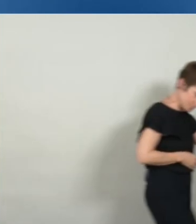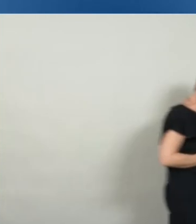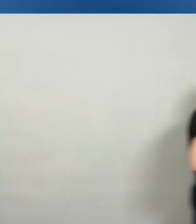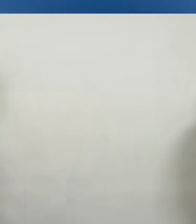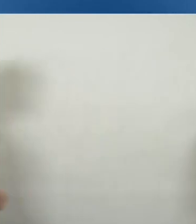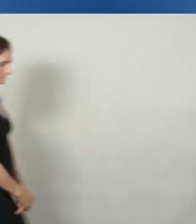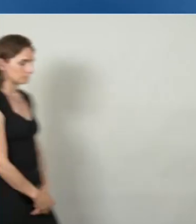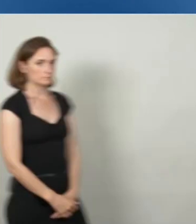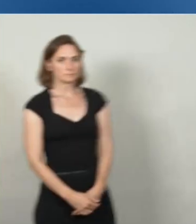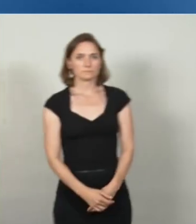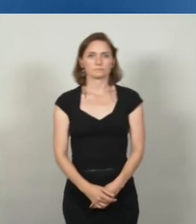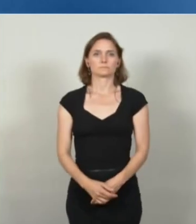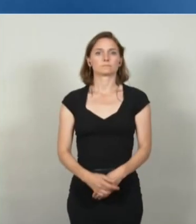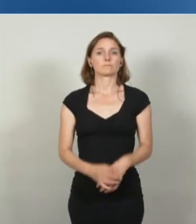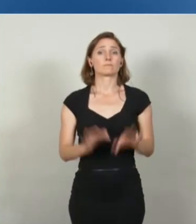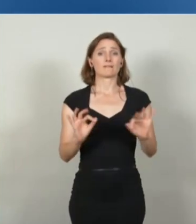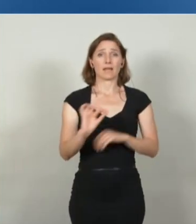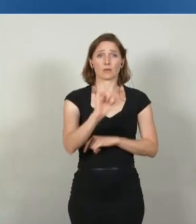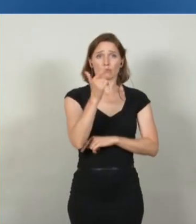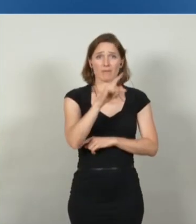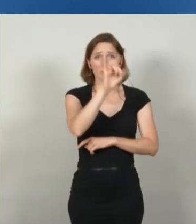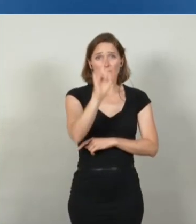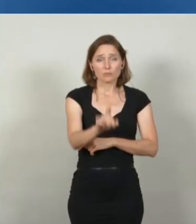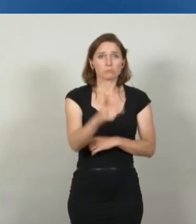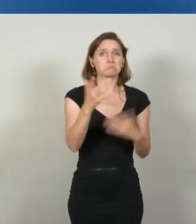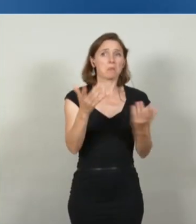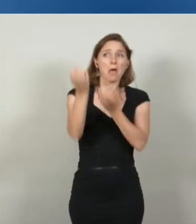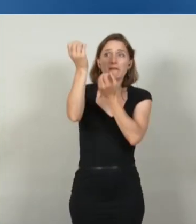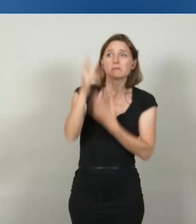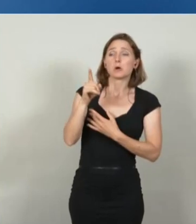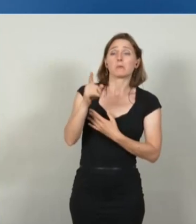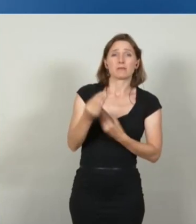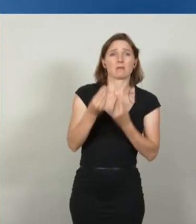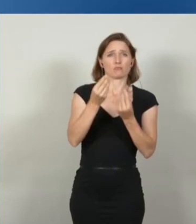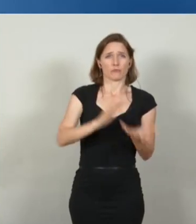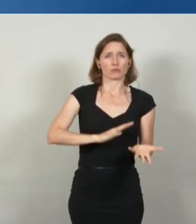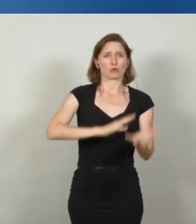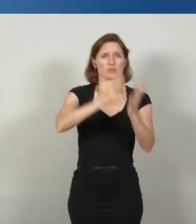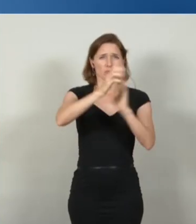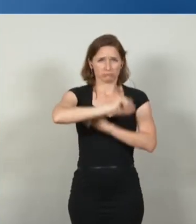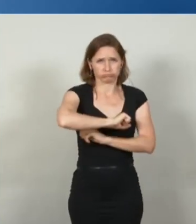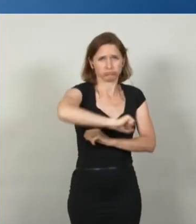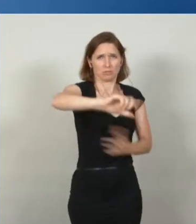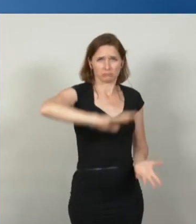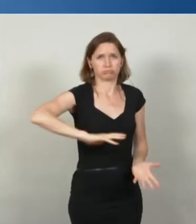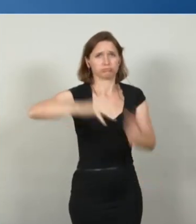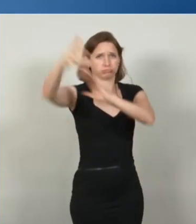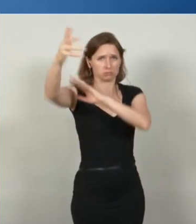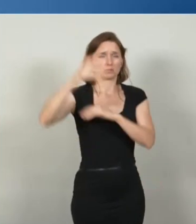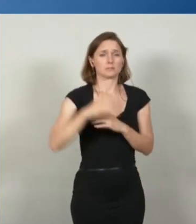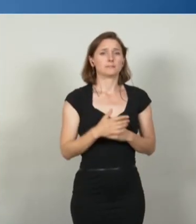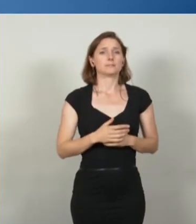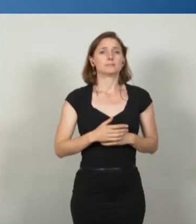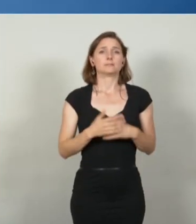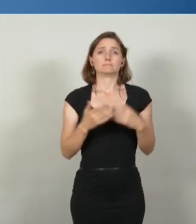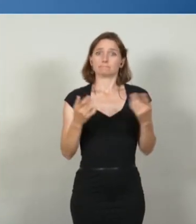question dans quelle mesure et par quel moyen a-t-elle permis d'accélérer et d'amplifier la transition environnementale et sociale là encore